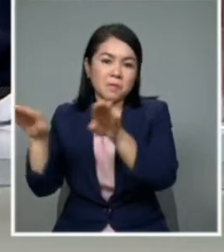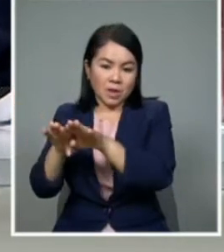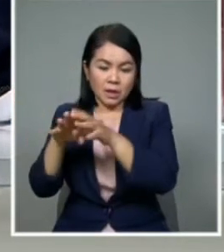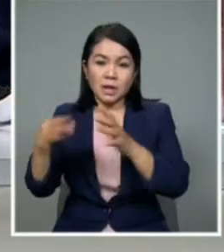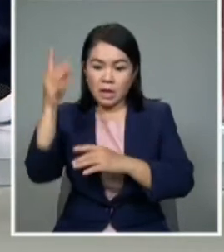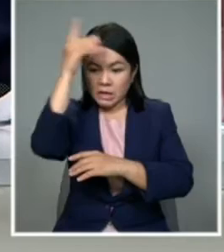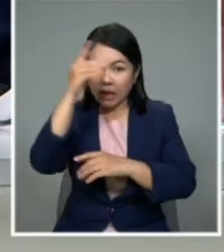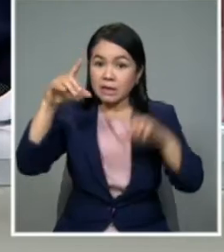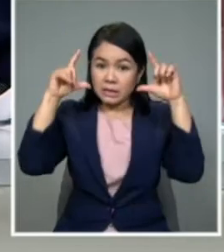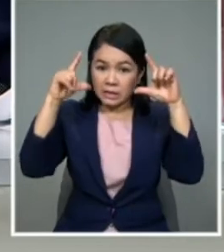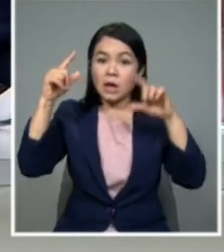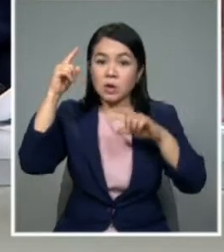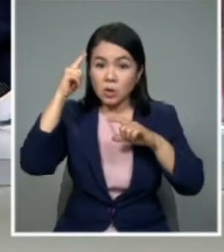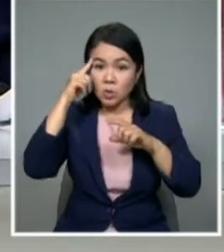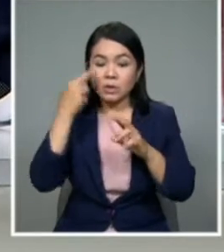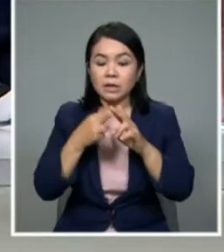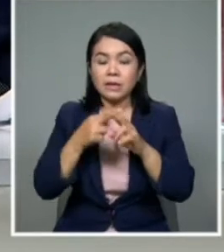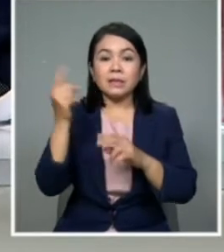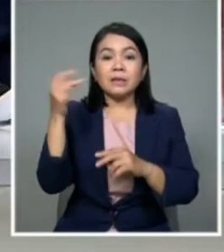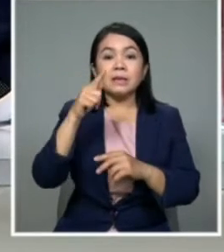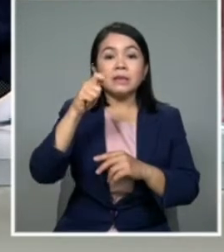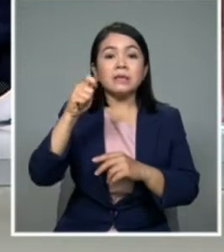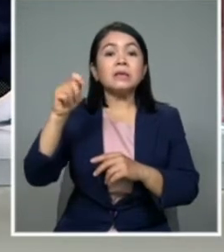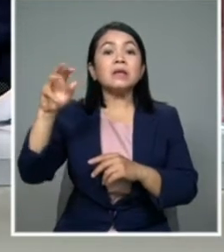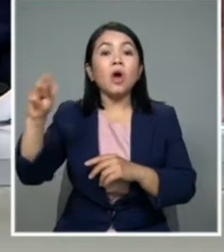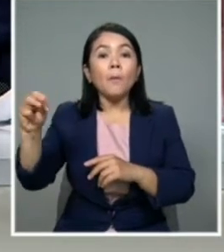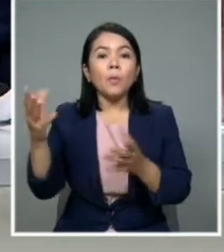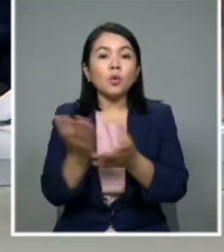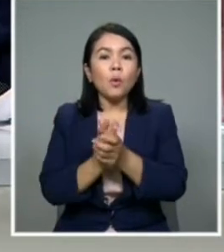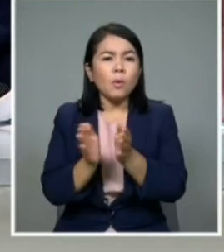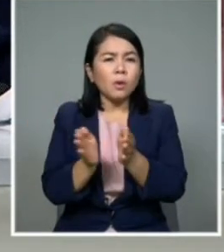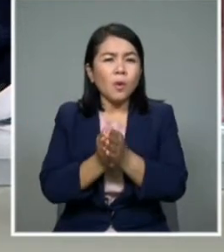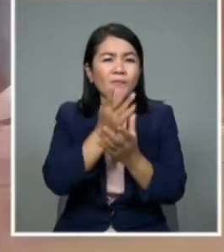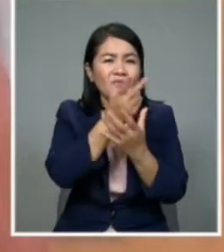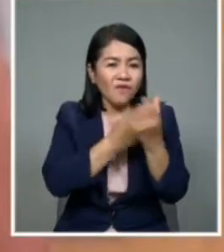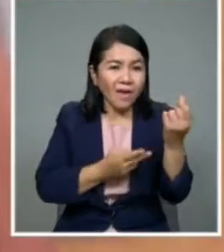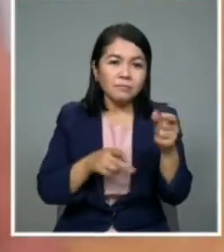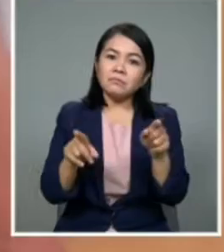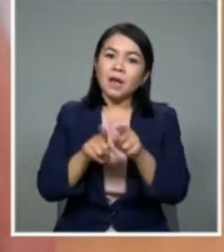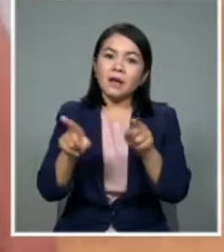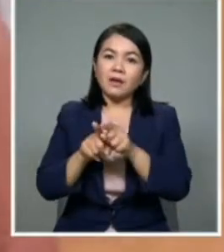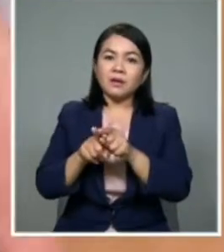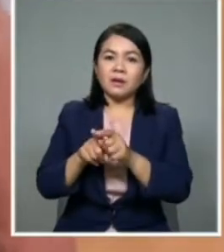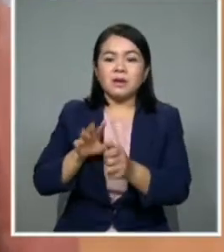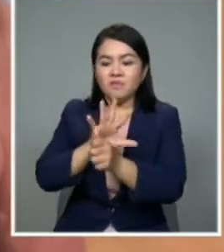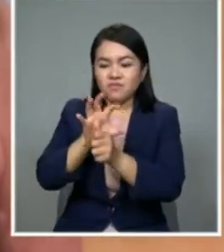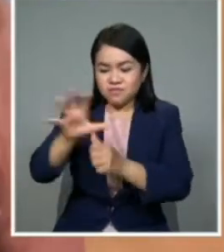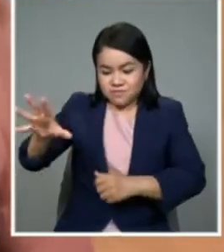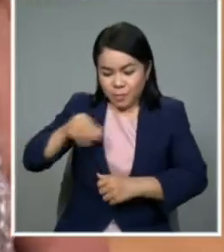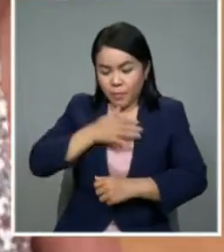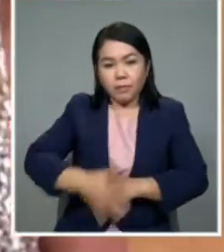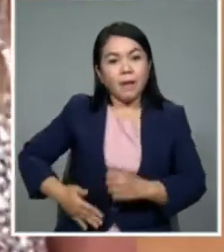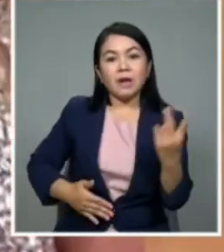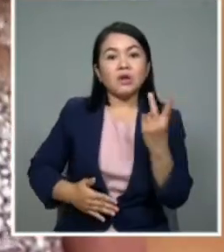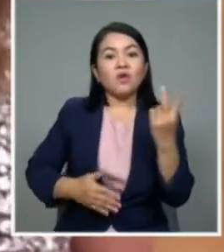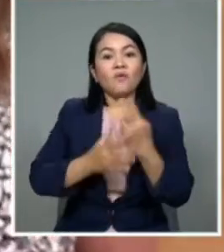เป็นดาราดังของฮอลลีวูดนะคะทอมแฮงค์พร้อมด้วยภรรยาปรากฏว่าเขาเป็นผู้ติดเชื้อโควิด-19 แล้วค่ะตอนนี้ส